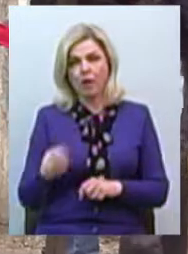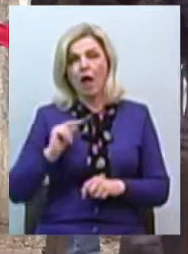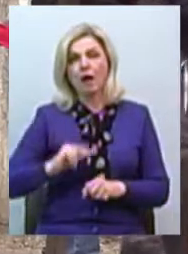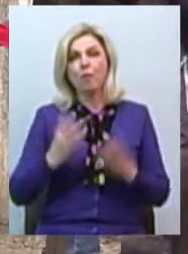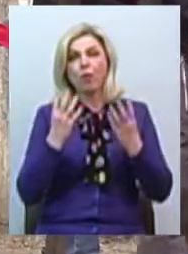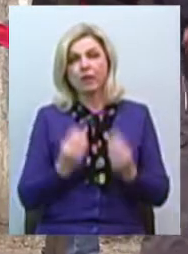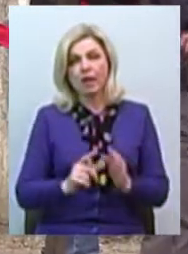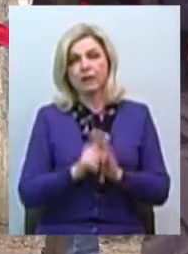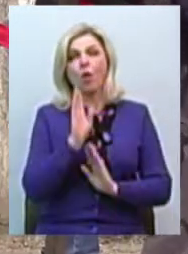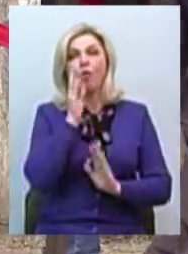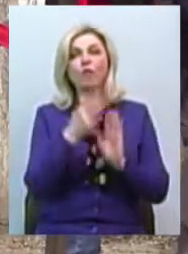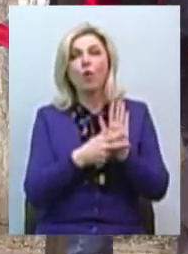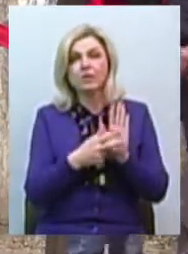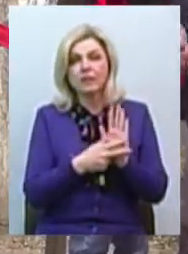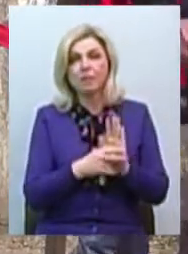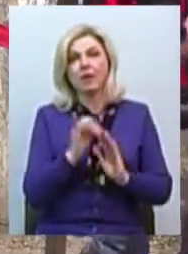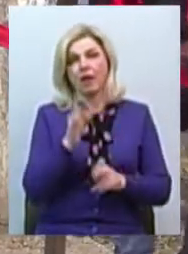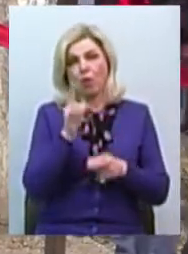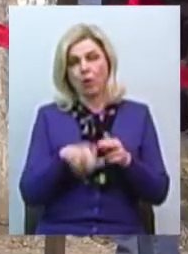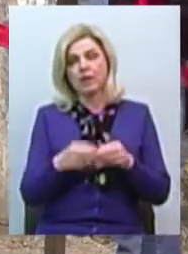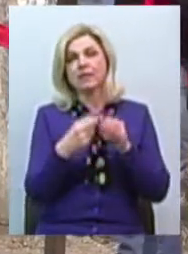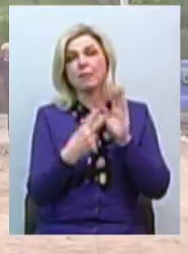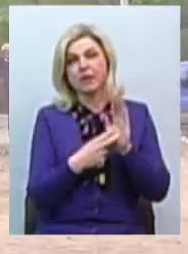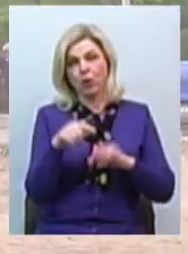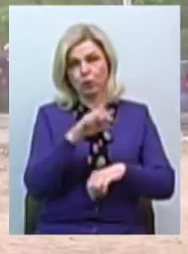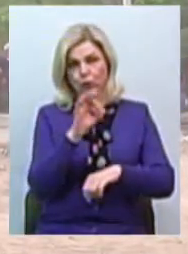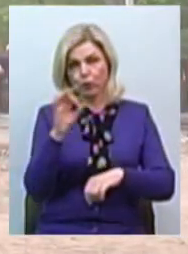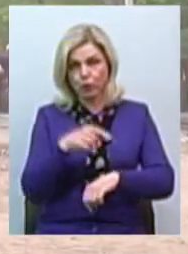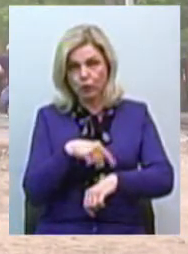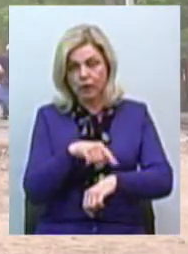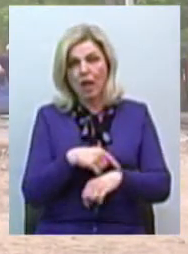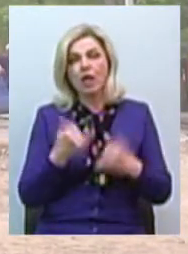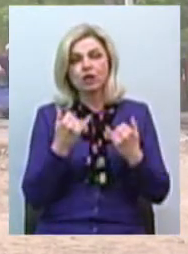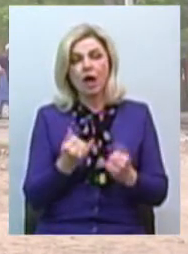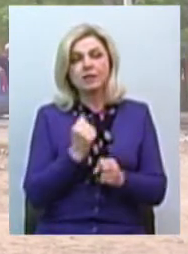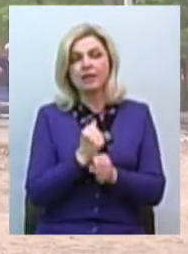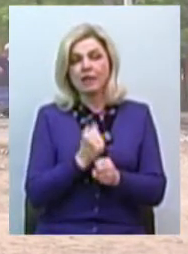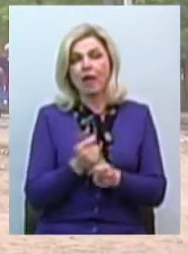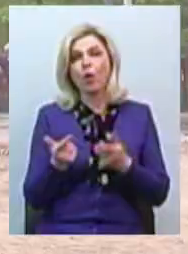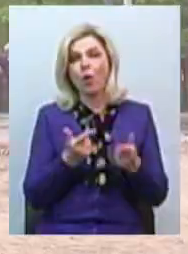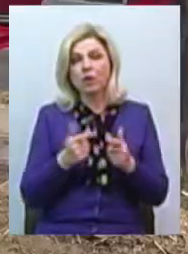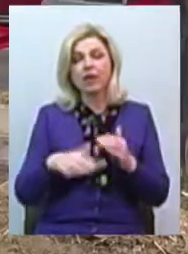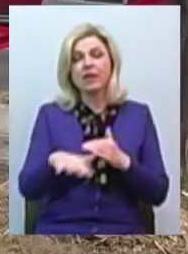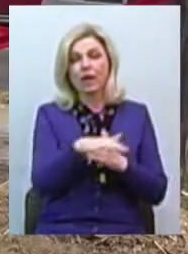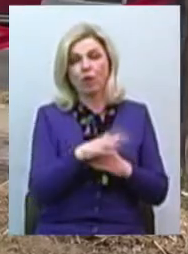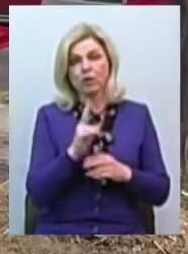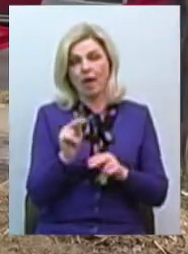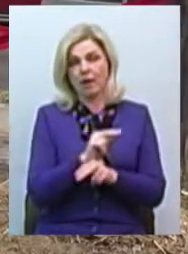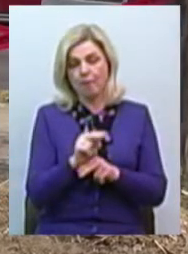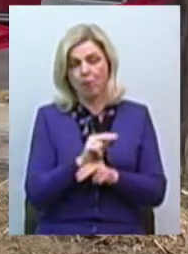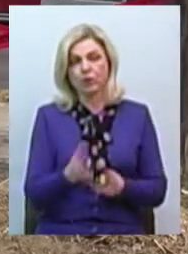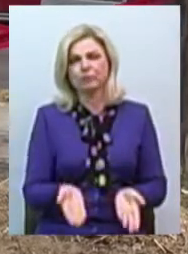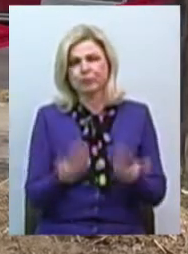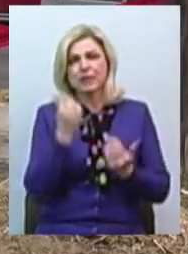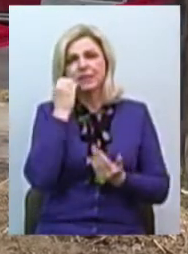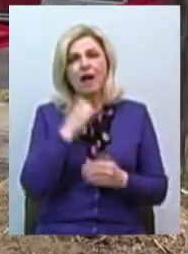розпочинається о 8 годині, закінчується о 17:00. Зараз готують територію до реконструкції, зривають старий асфальт